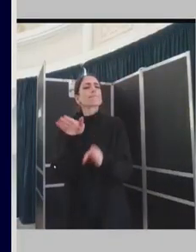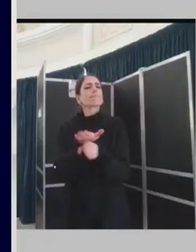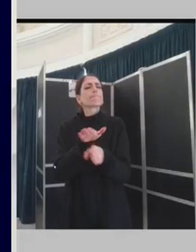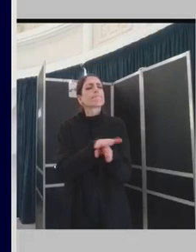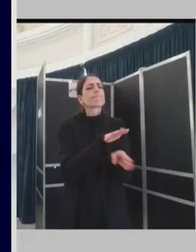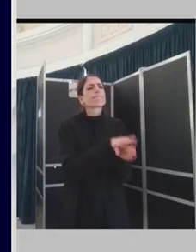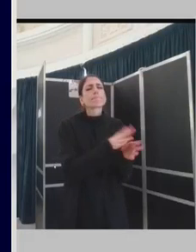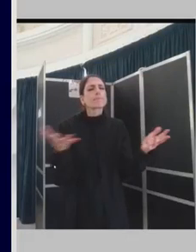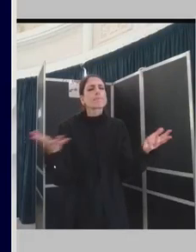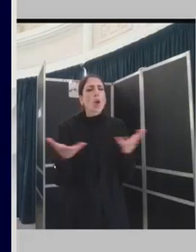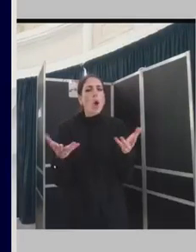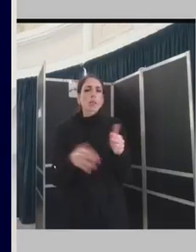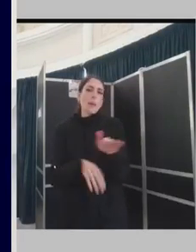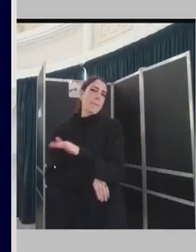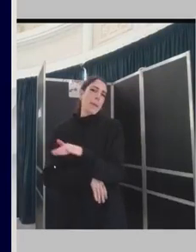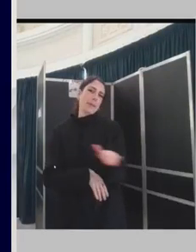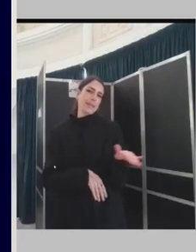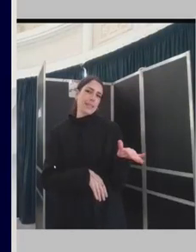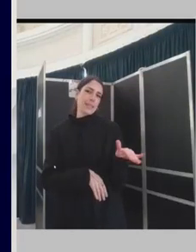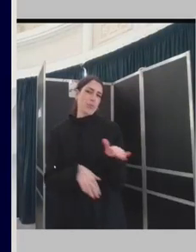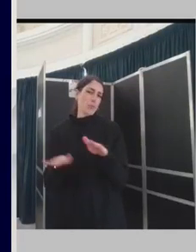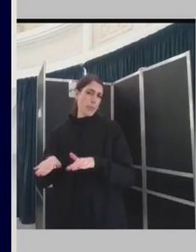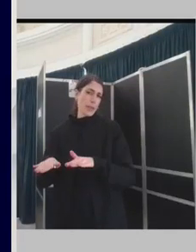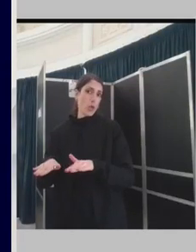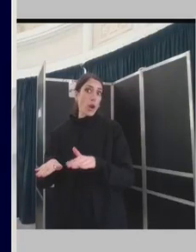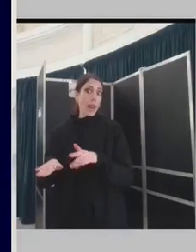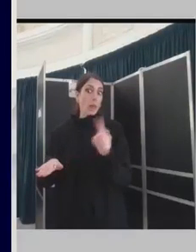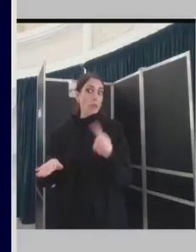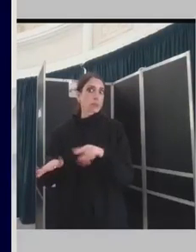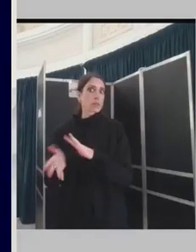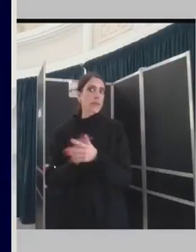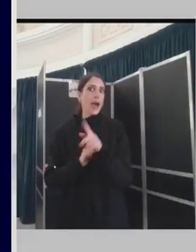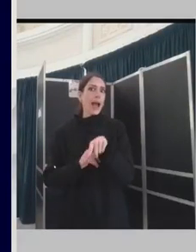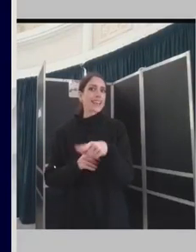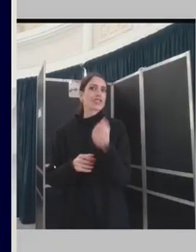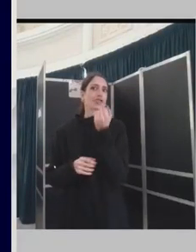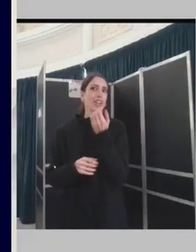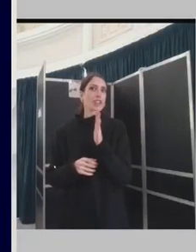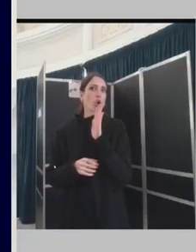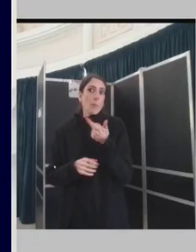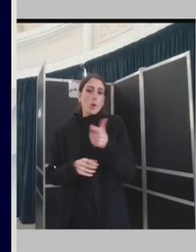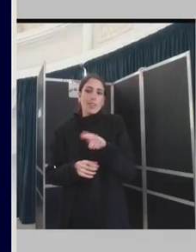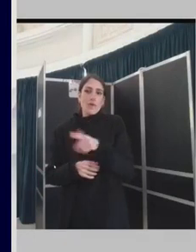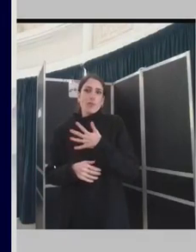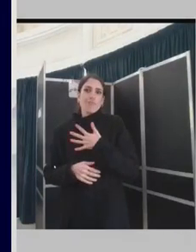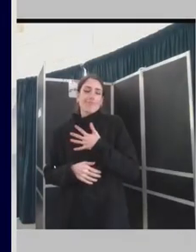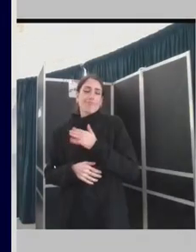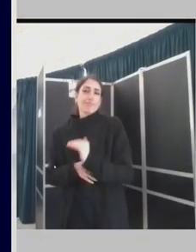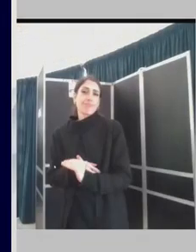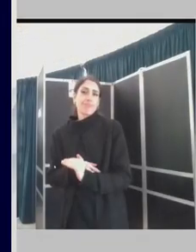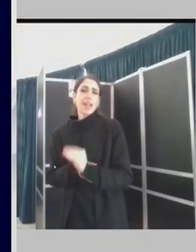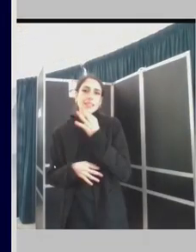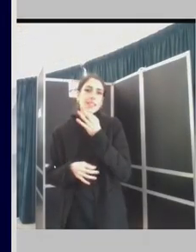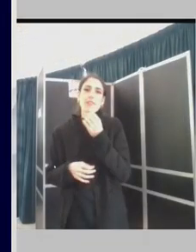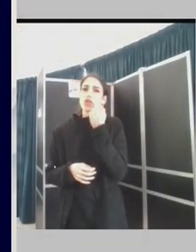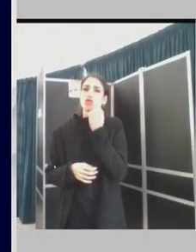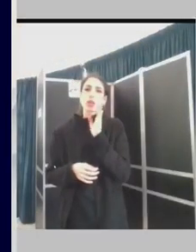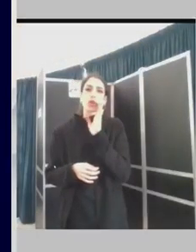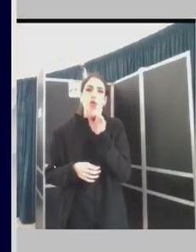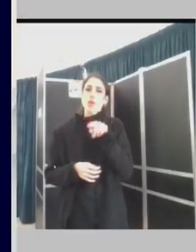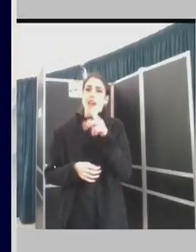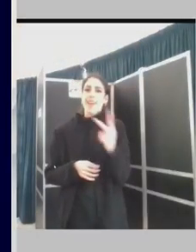scuole dei più piccoli e più chiaramente c'è un coinvolgimento anche dei genitori, e questo fa sì che i bambini stessi siano il